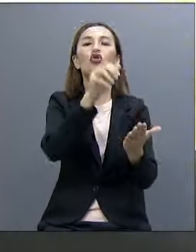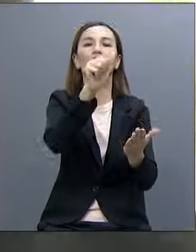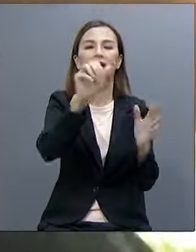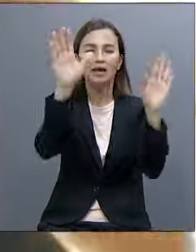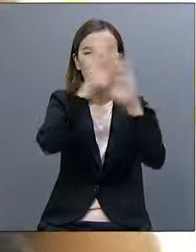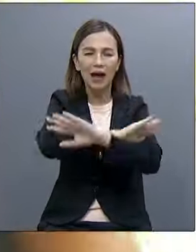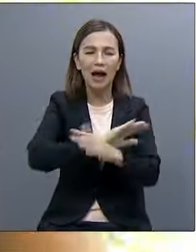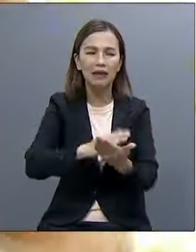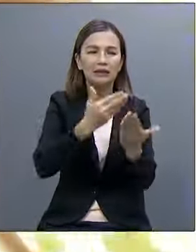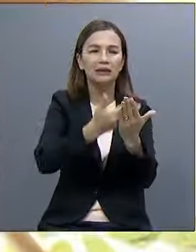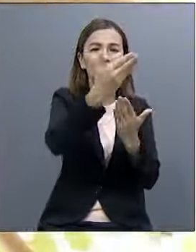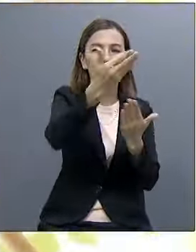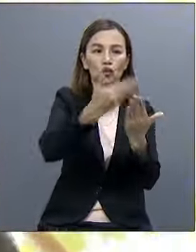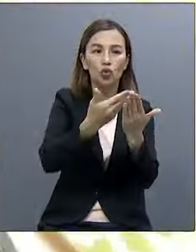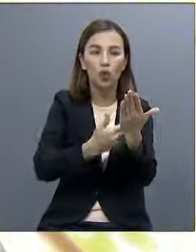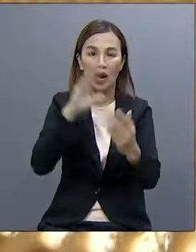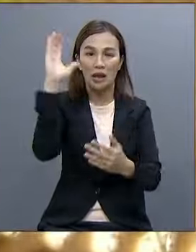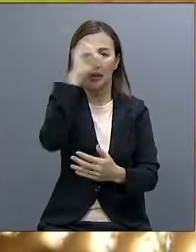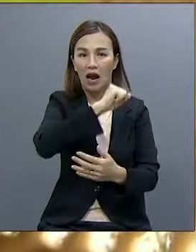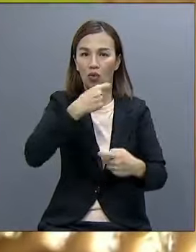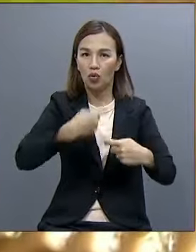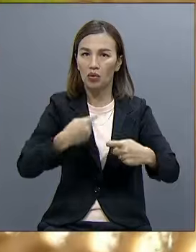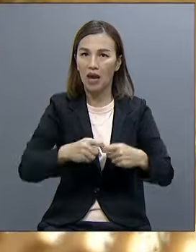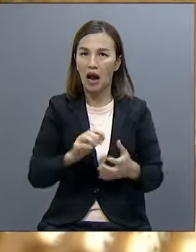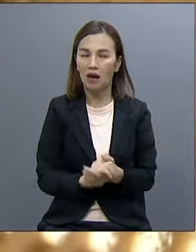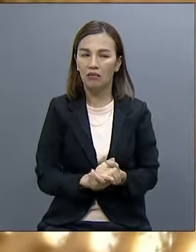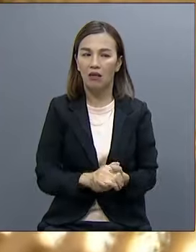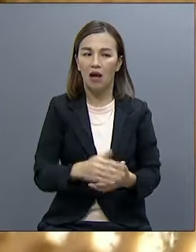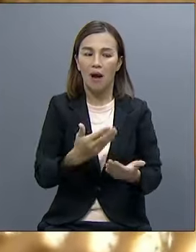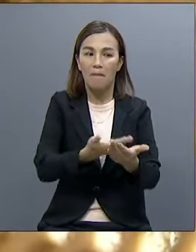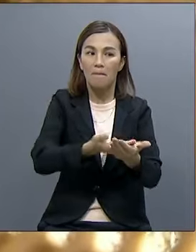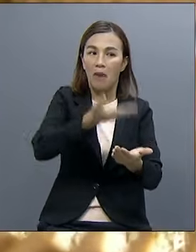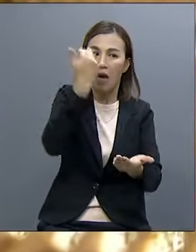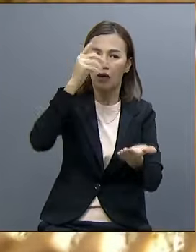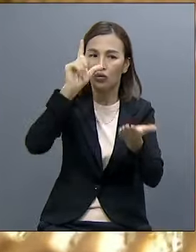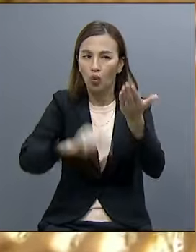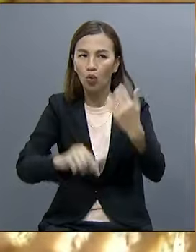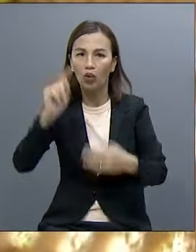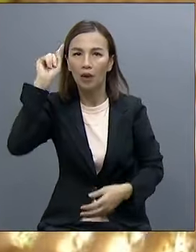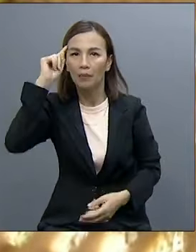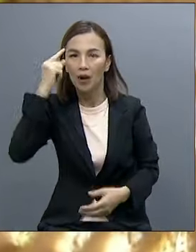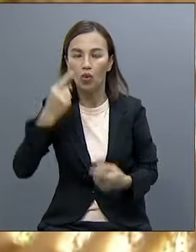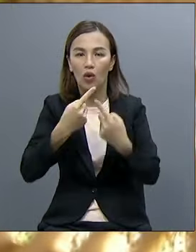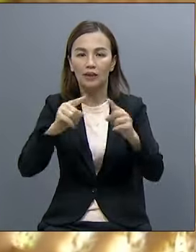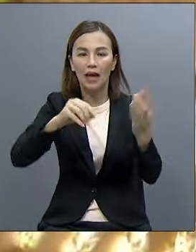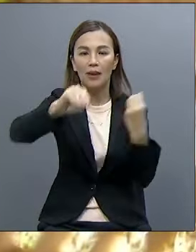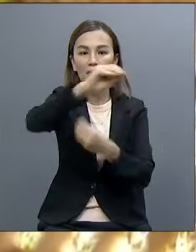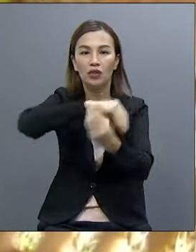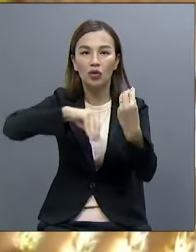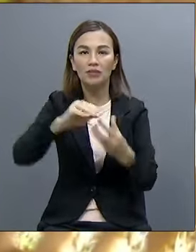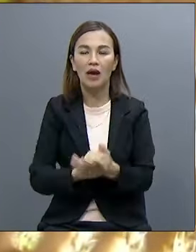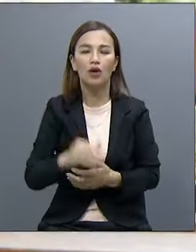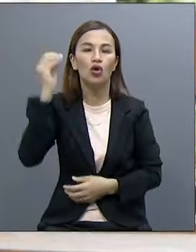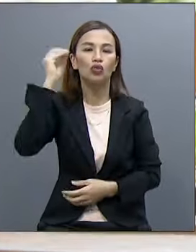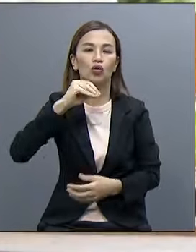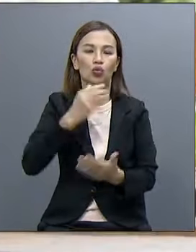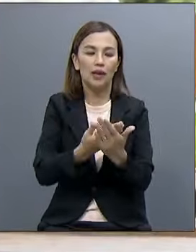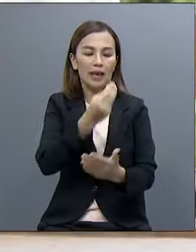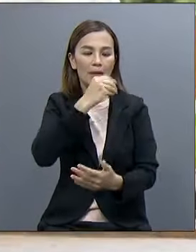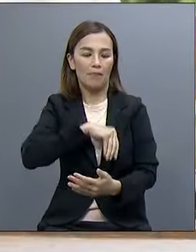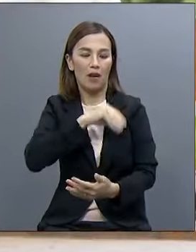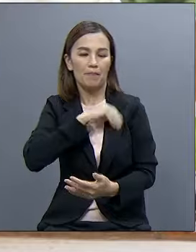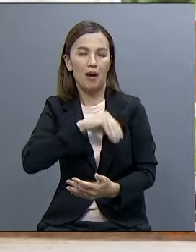ครับเพราะเราคาดไม่ได้ว่าจะดีไม่ดีราคาจะแพงไม่แพงแต่การทำเกษตรผสมผสานคือเรามีรายได้ทุกวันเรามีพืช